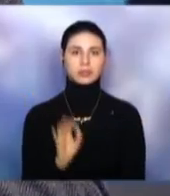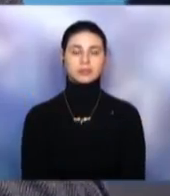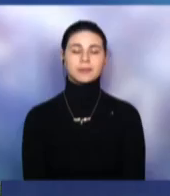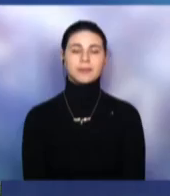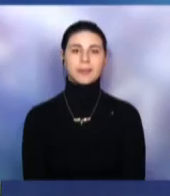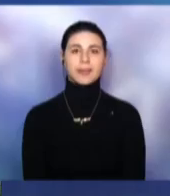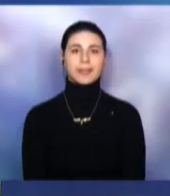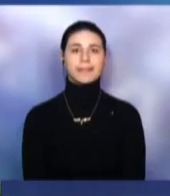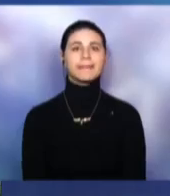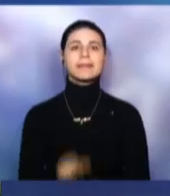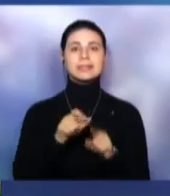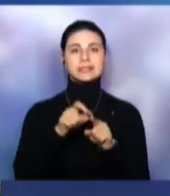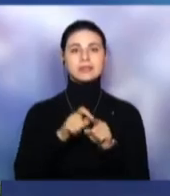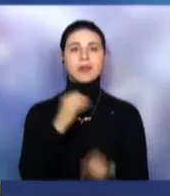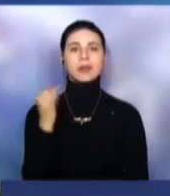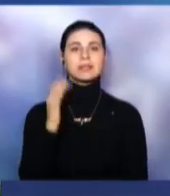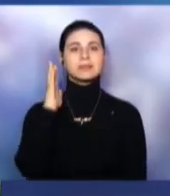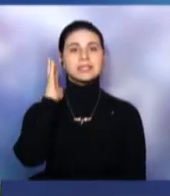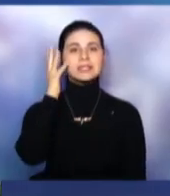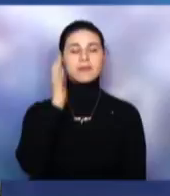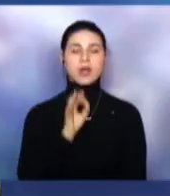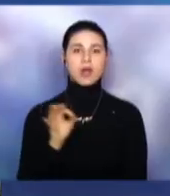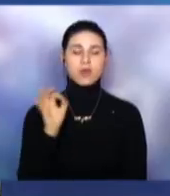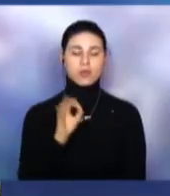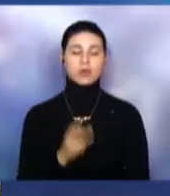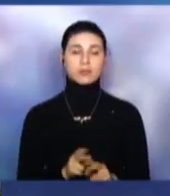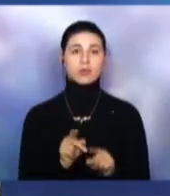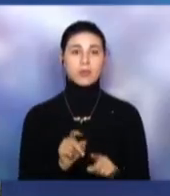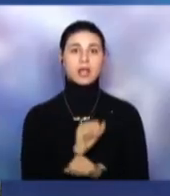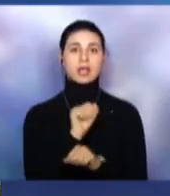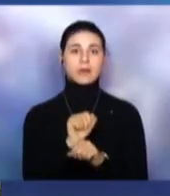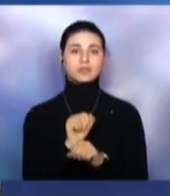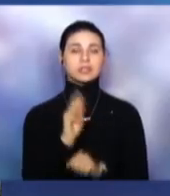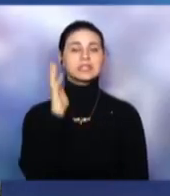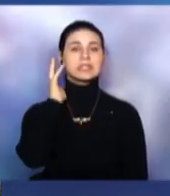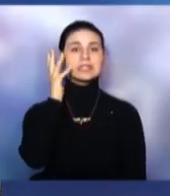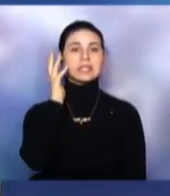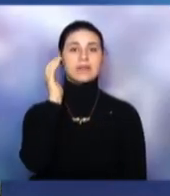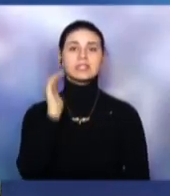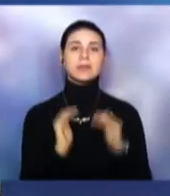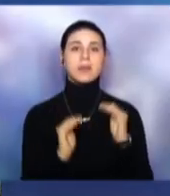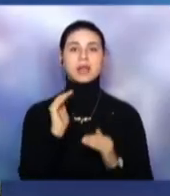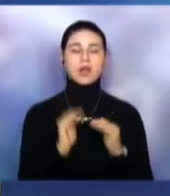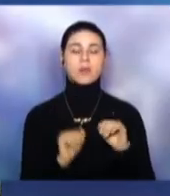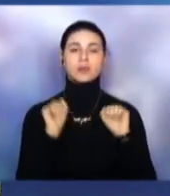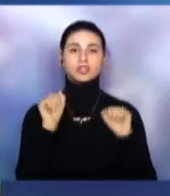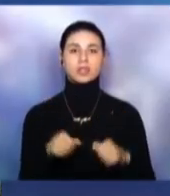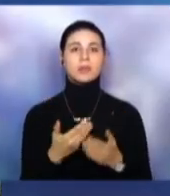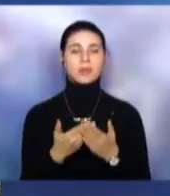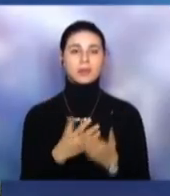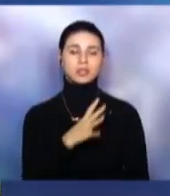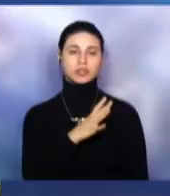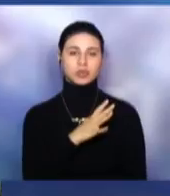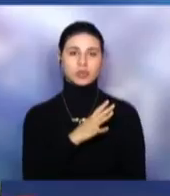რამდენიმე სიტყვით ჩვენ დაუთხრათ წნევასთან დაკავშირებით, იმიტომ რომ სწორედ დაგავჩერდით. არტერიული წნევის მერყეობა შეიძლება თუ არა იყოს